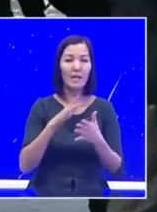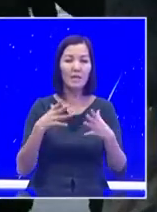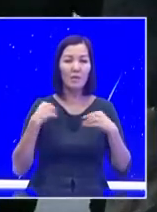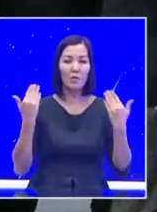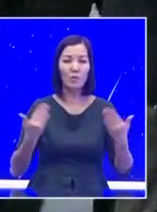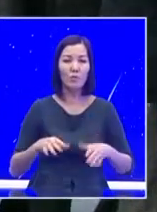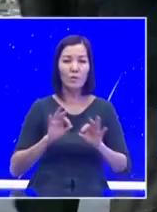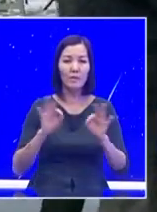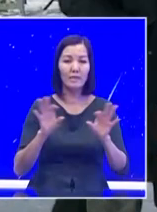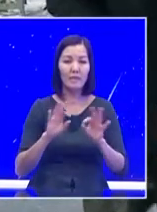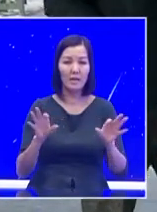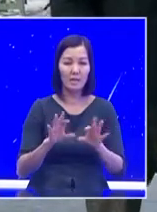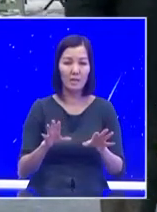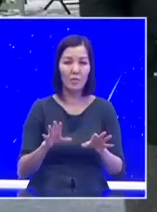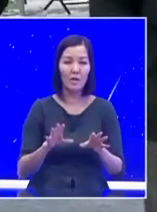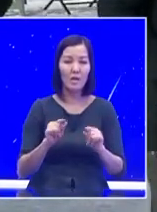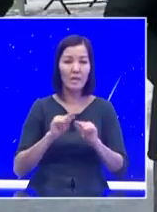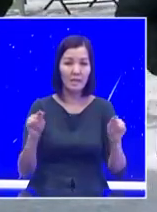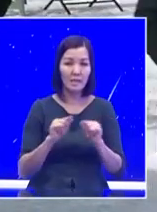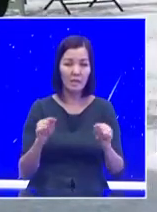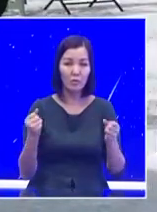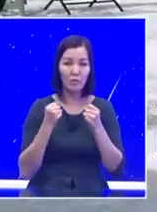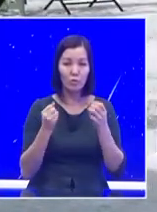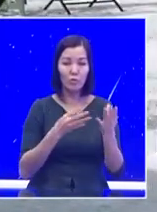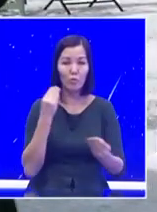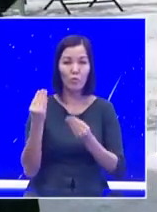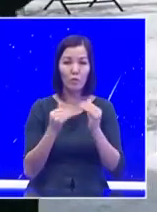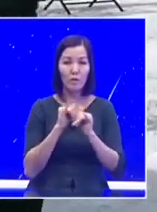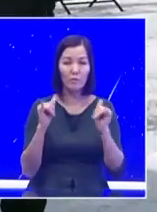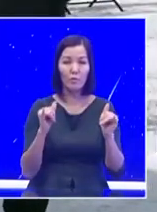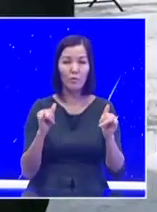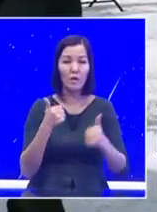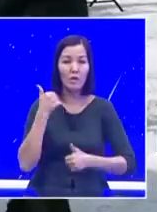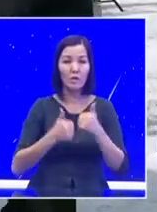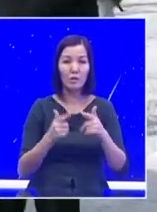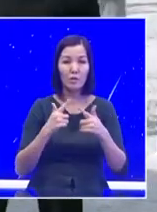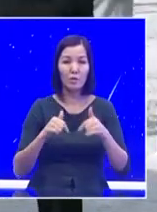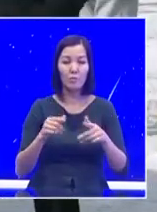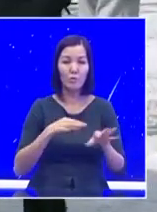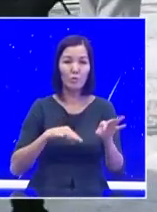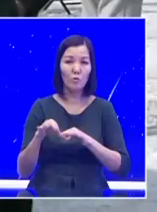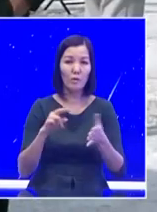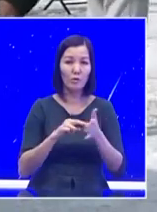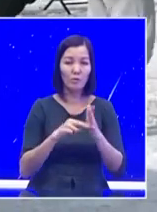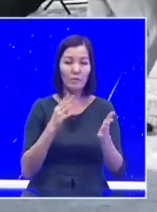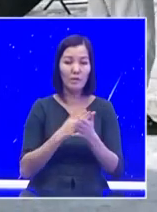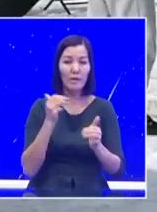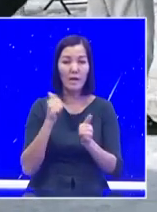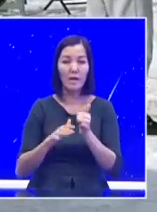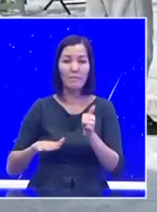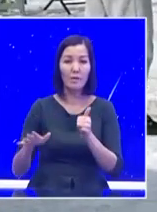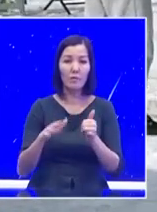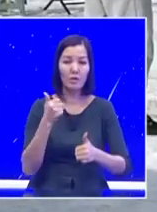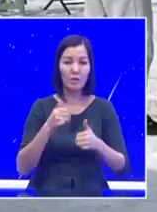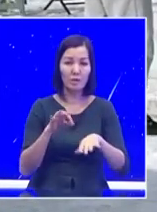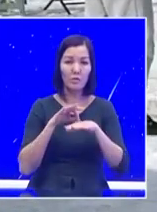насихаттау аясында, қысқы спорт түрлерін дамыту аясында жарыстарды ұйымдастырсақ деген ұсыныс жобаларымыз бар. Осы әрбір аудандар осындай жарыстар